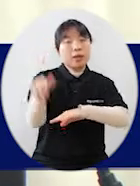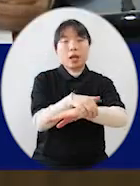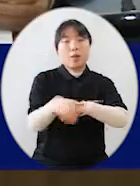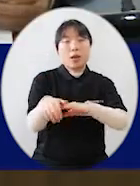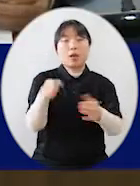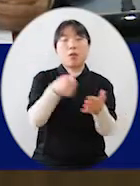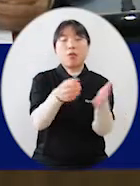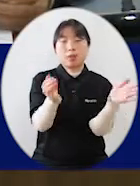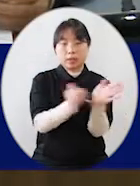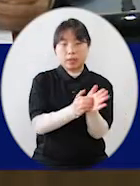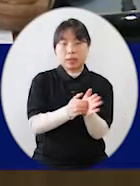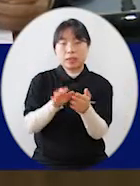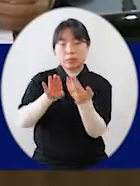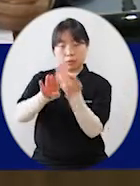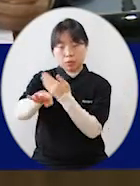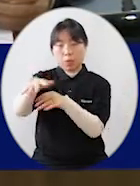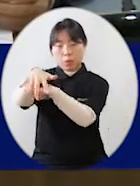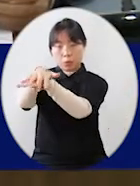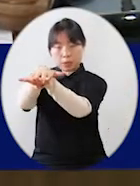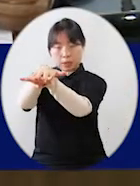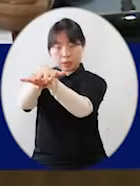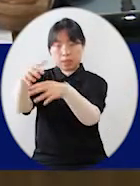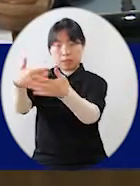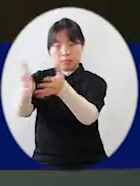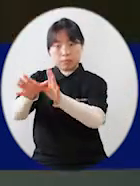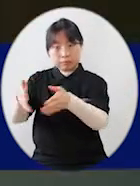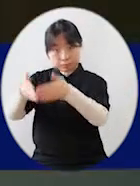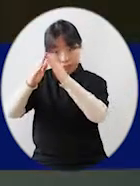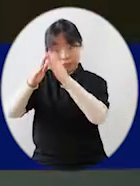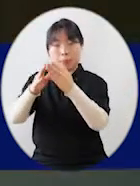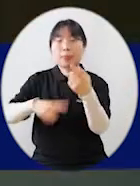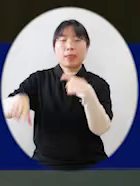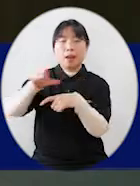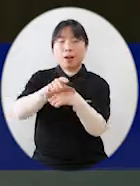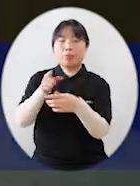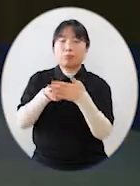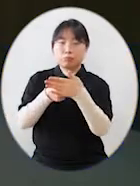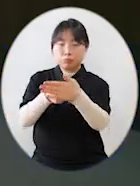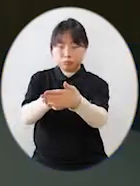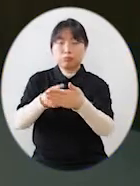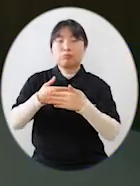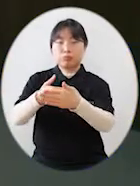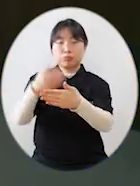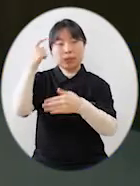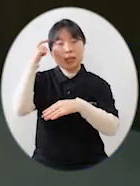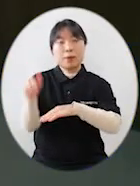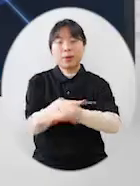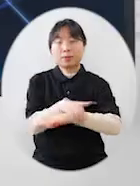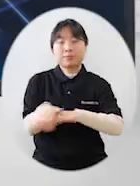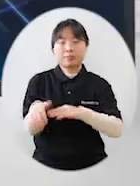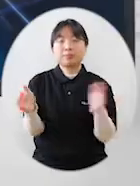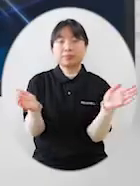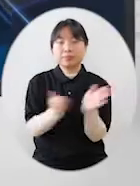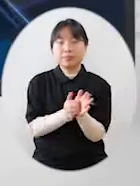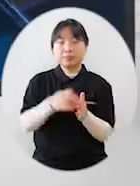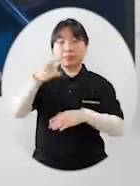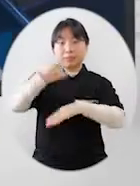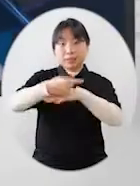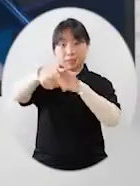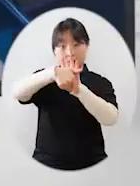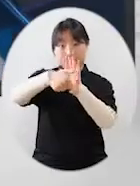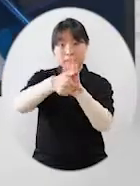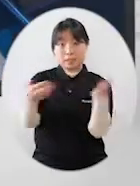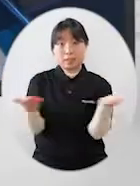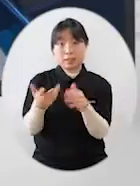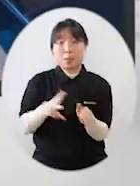성공적인 조성을 위한 전담 조직을 구성하는 등 전폭적인 지원에 나설 계획입니다. 이어서 의왕